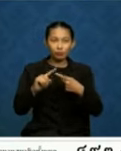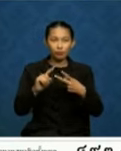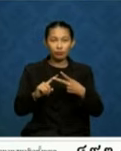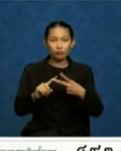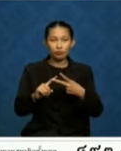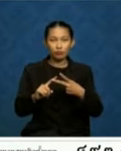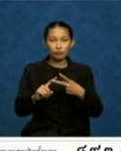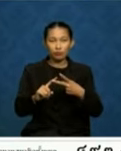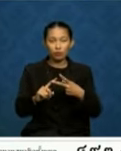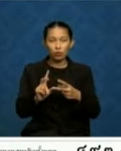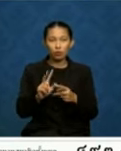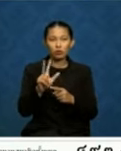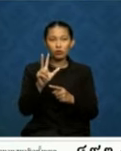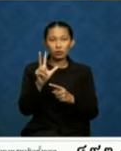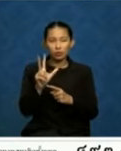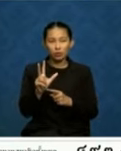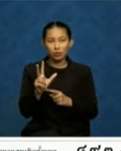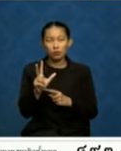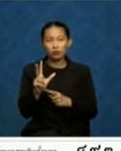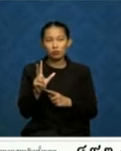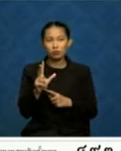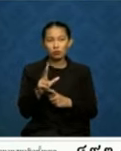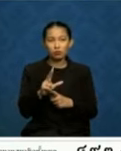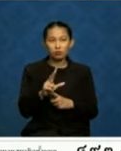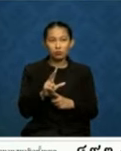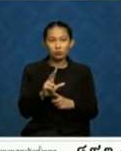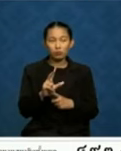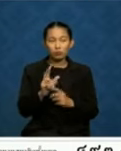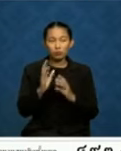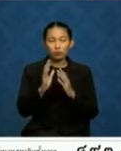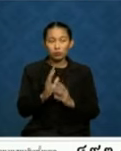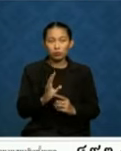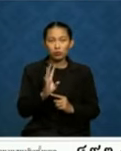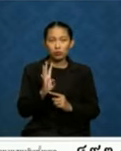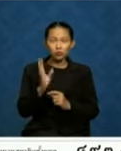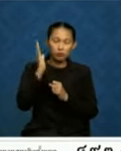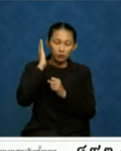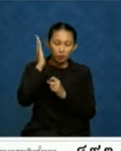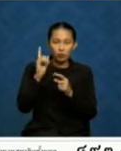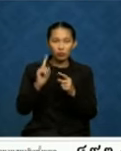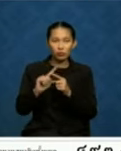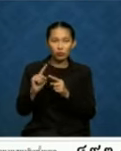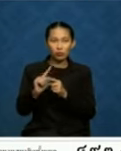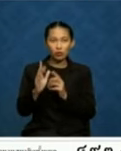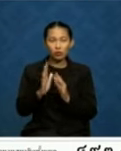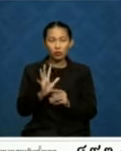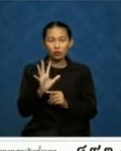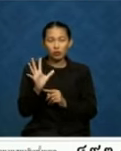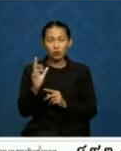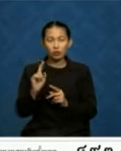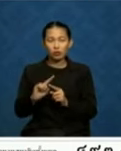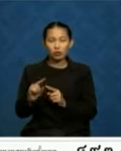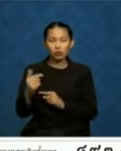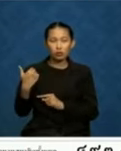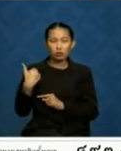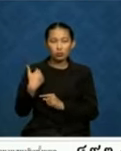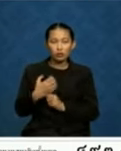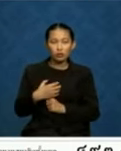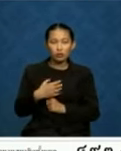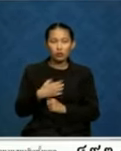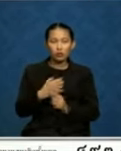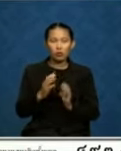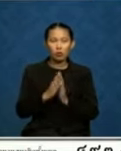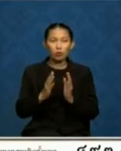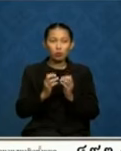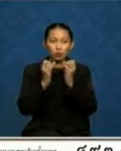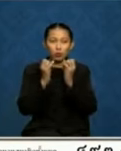ท่านปิตินะครับเจริญศิลป์ท่านทรงยศลำสูตรท่านนพดลเหลืองทองดารารวมทั้งท่านอ